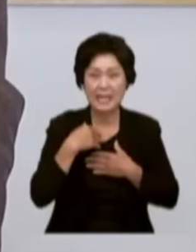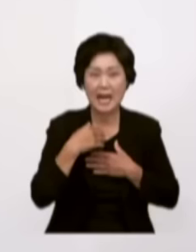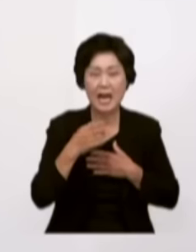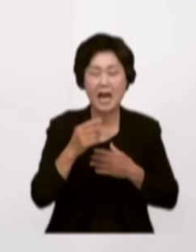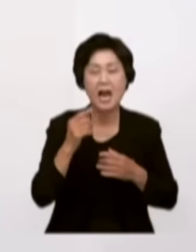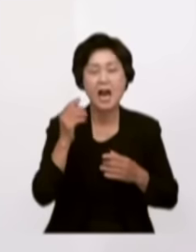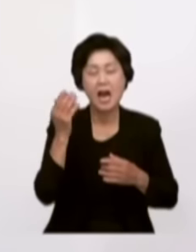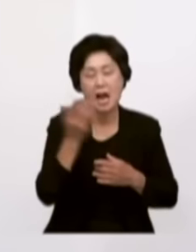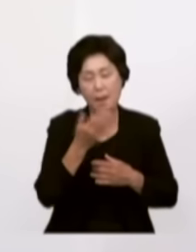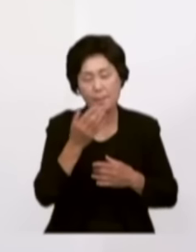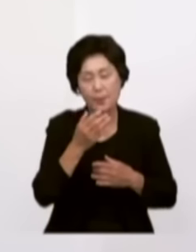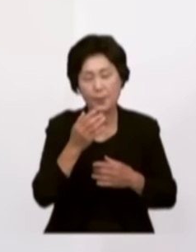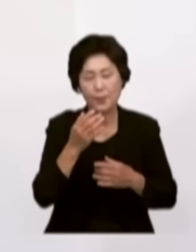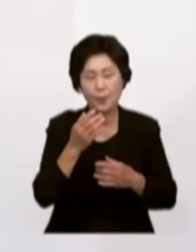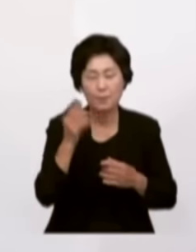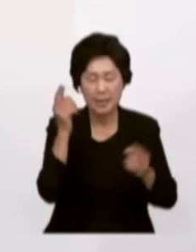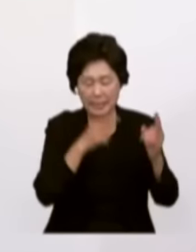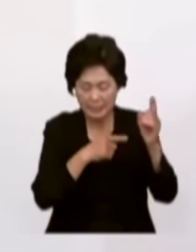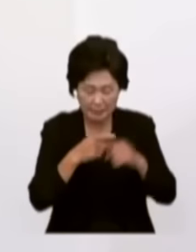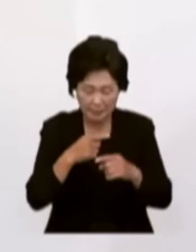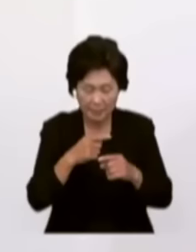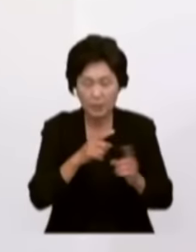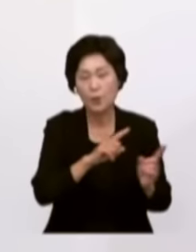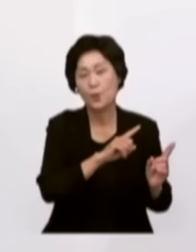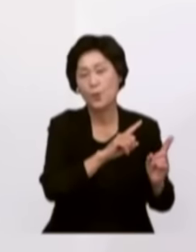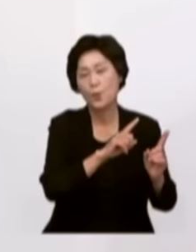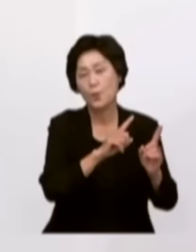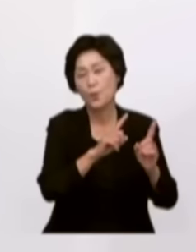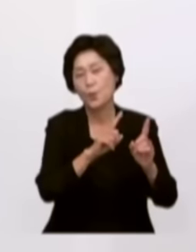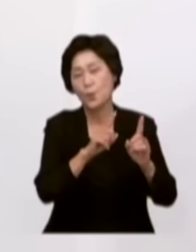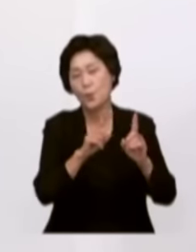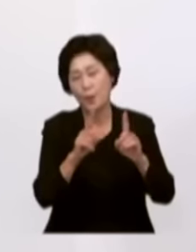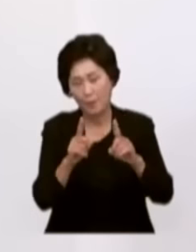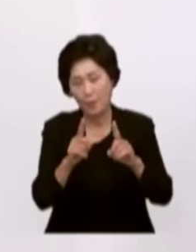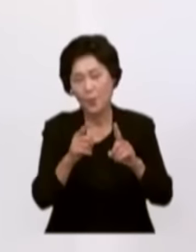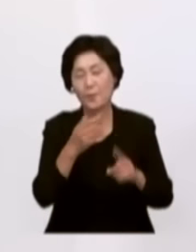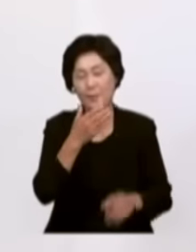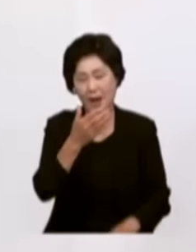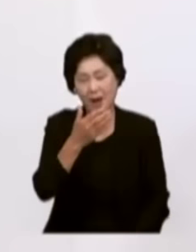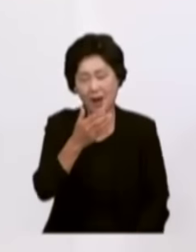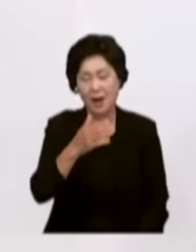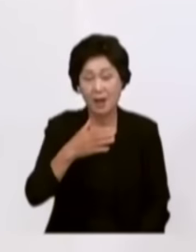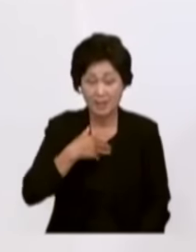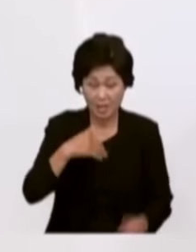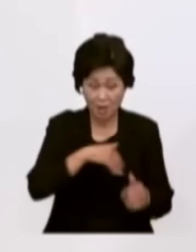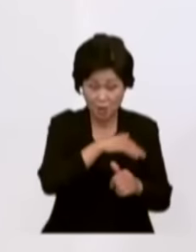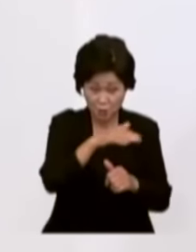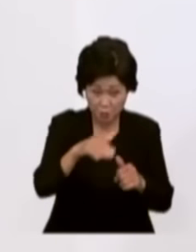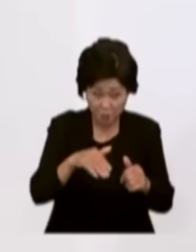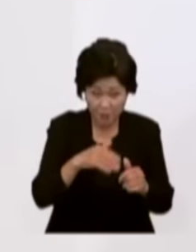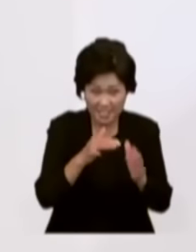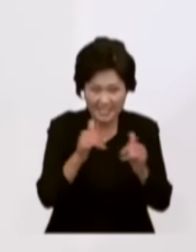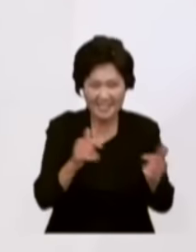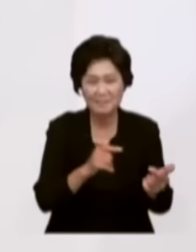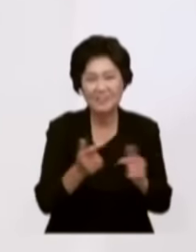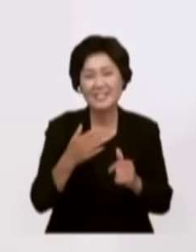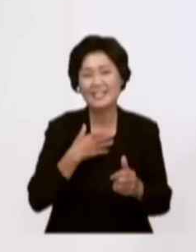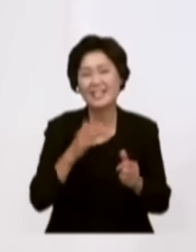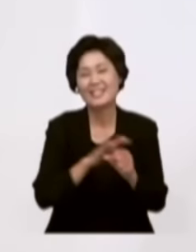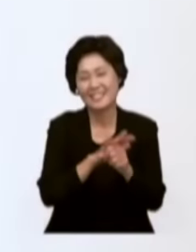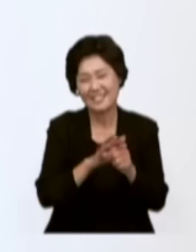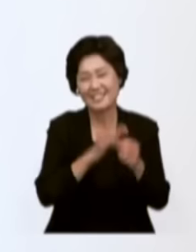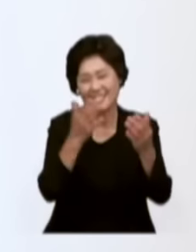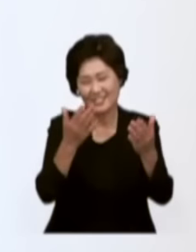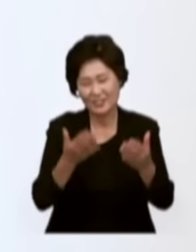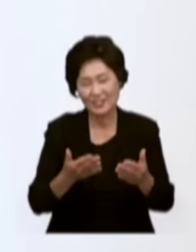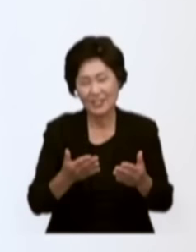그때 아팠던 마음, 다쳤던 마음, 누구라도 상처받았던 마음들이 예. 이렇게 주변에서 자꾸 이렇게 저를 사랑해 주니까 예. 아, 정말